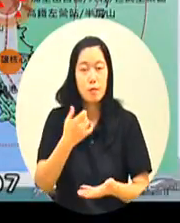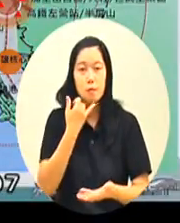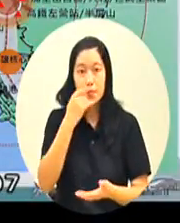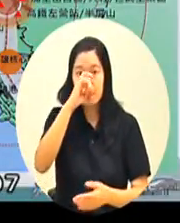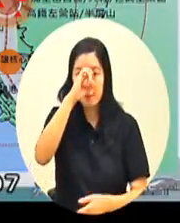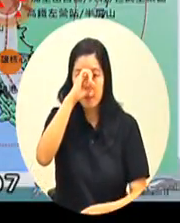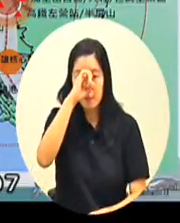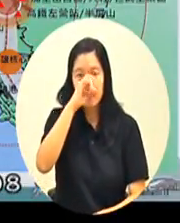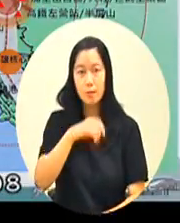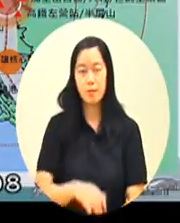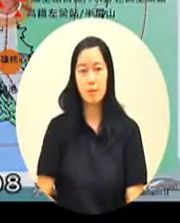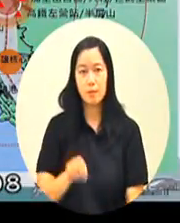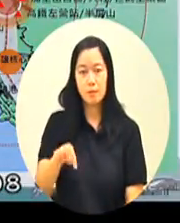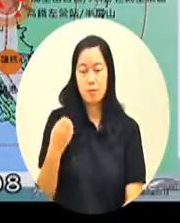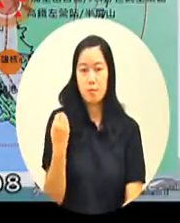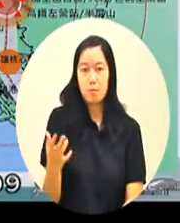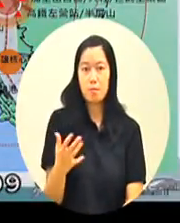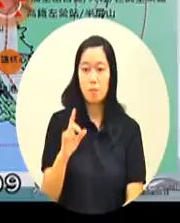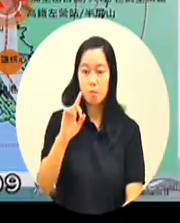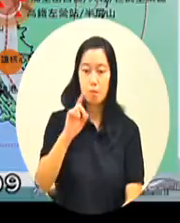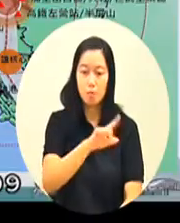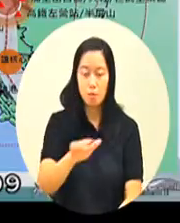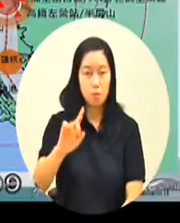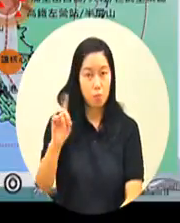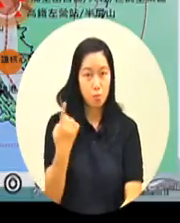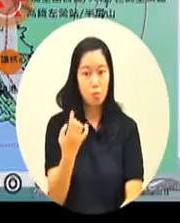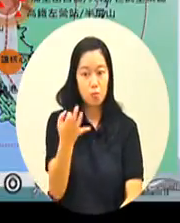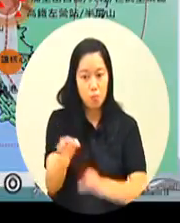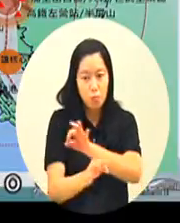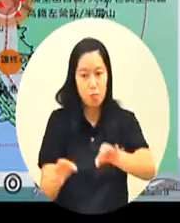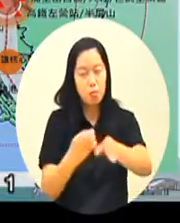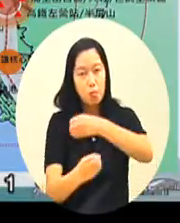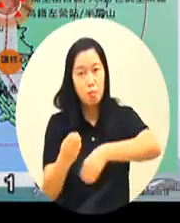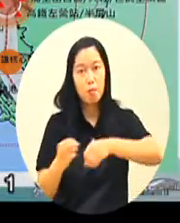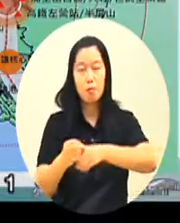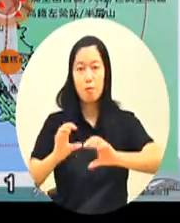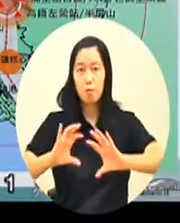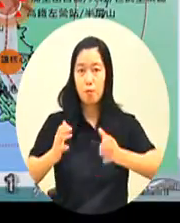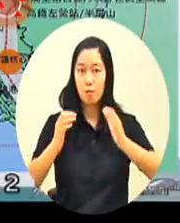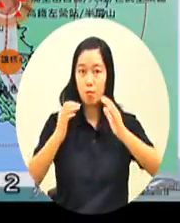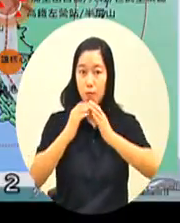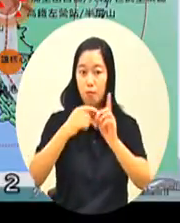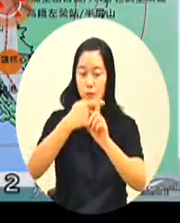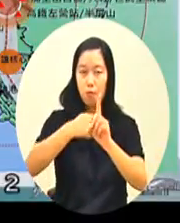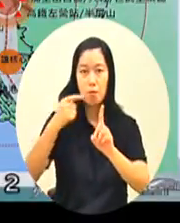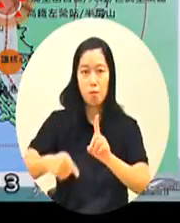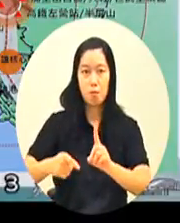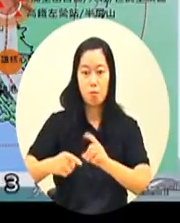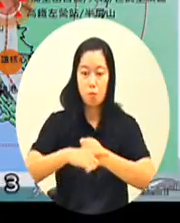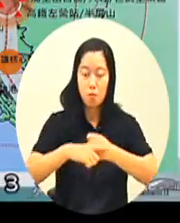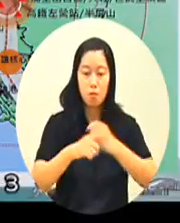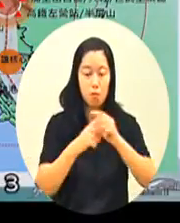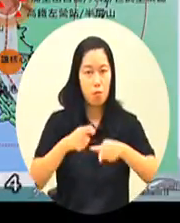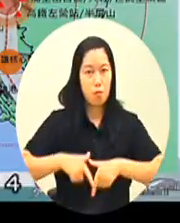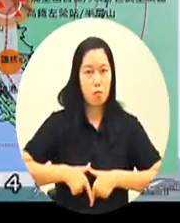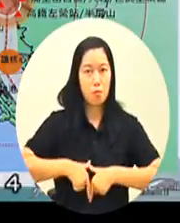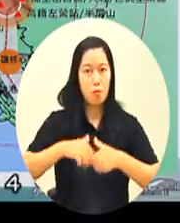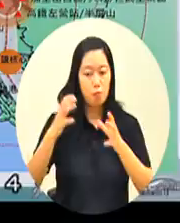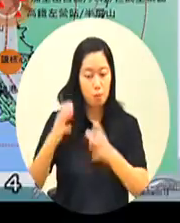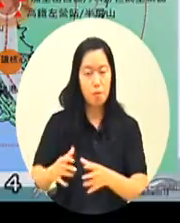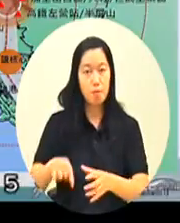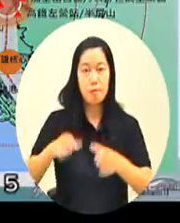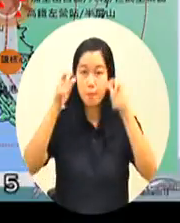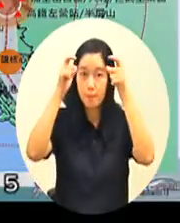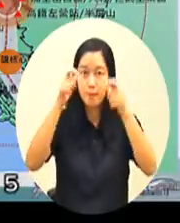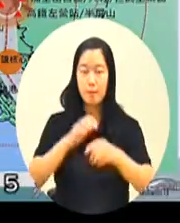望我们的新材料跟循环经济的一个国家级的研发的中心能够设在高雄。那